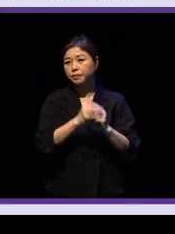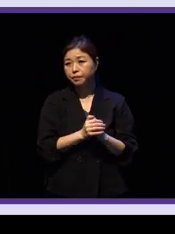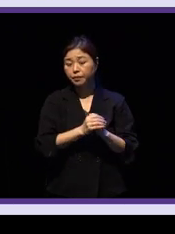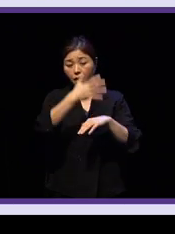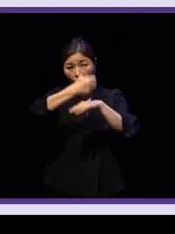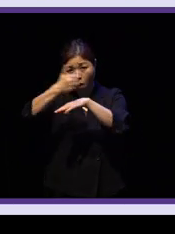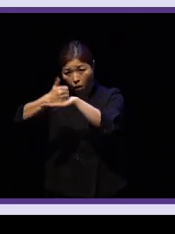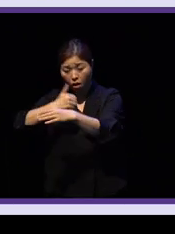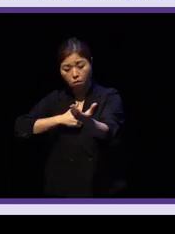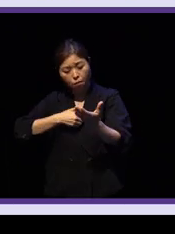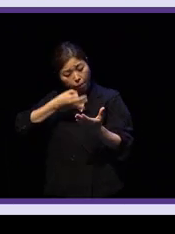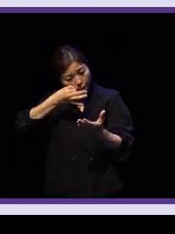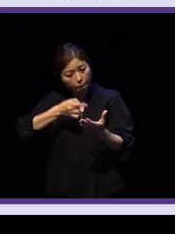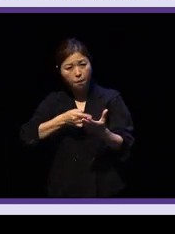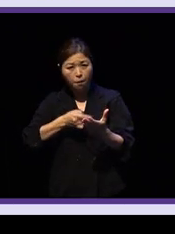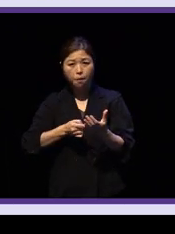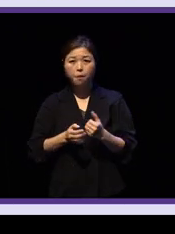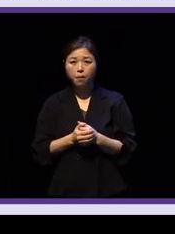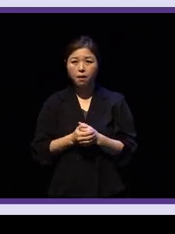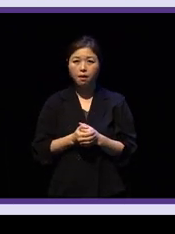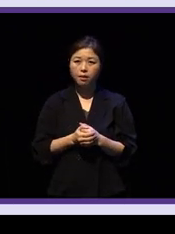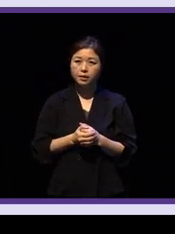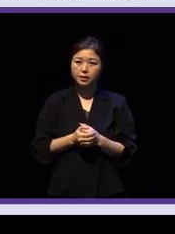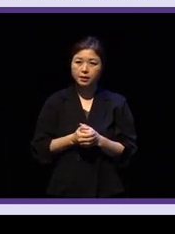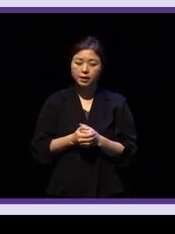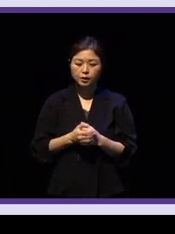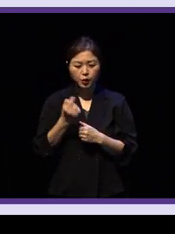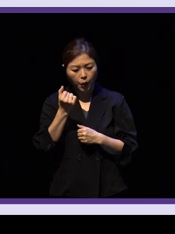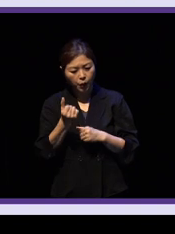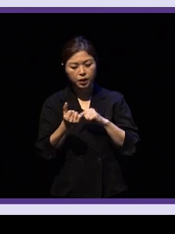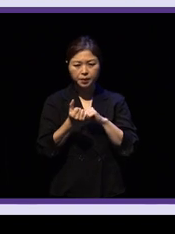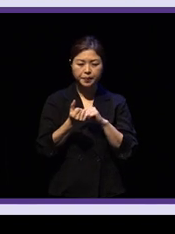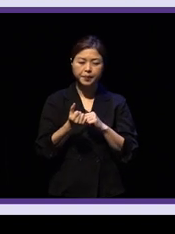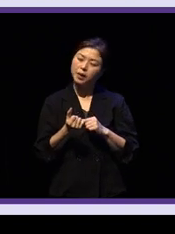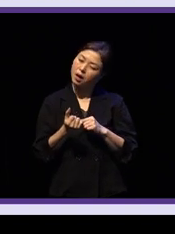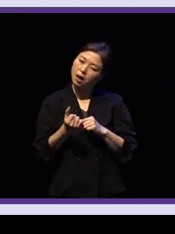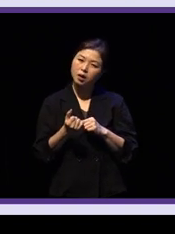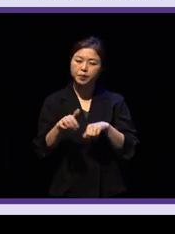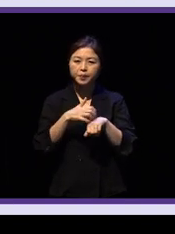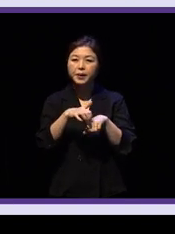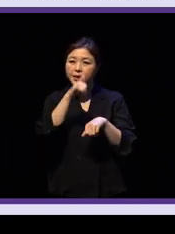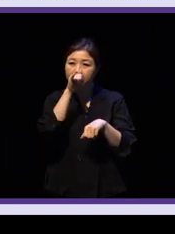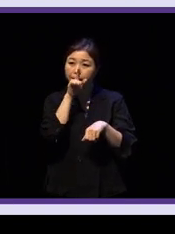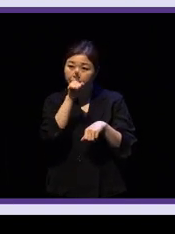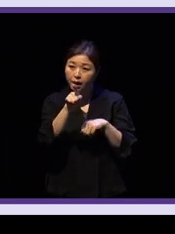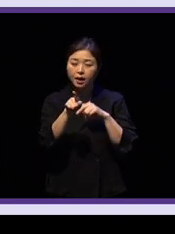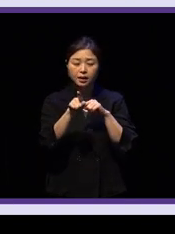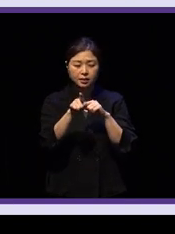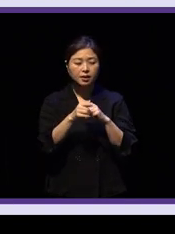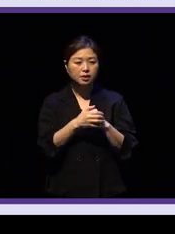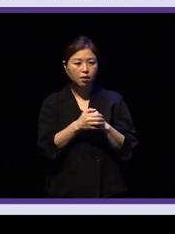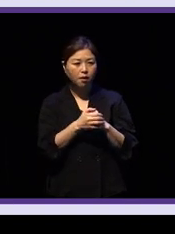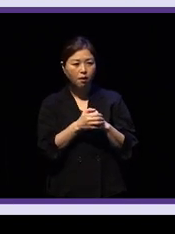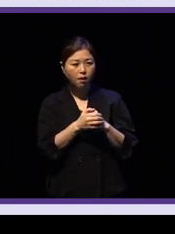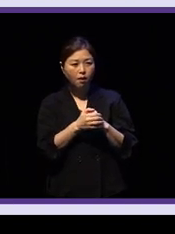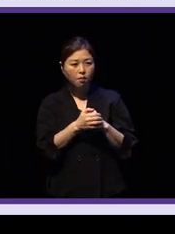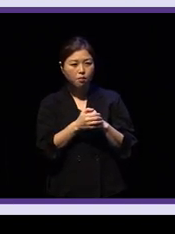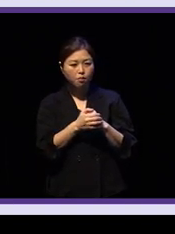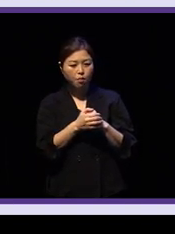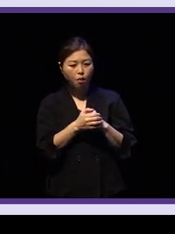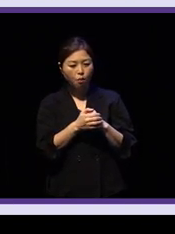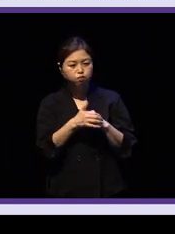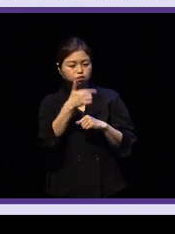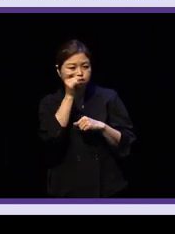결과들이 제대로 좀 활유가 좀 위협했다는 지적이 있어서 올해는 조금 그 인센티브를 좀 주거나 좀 아주 좀